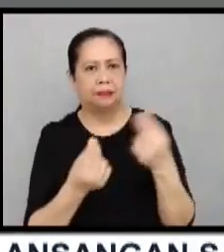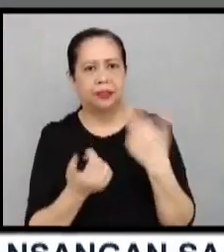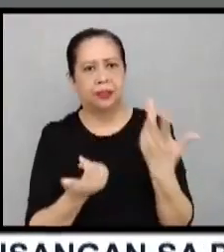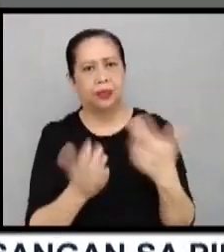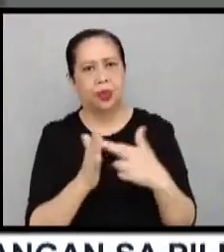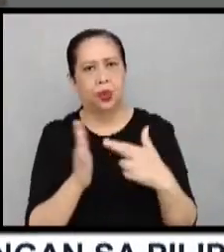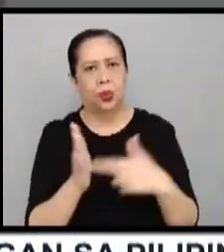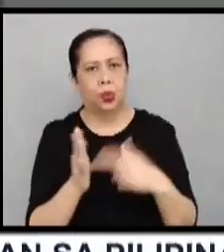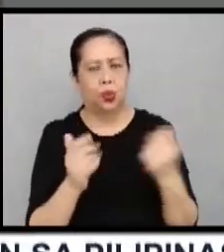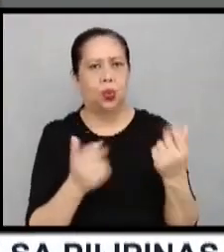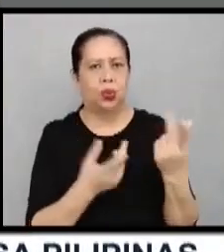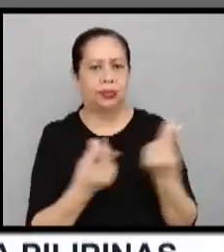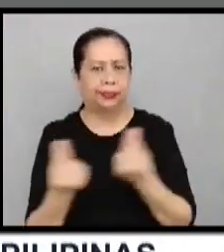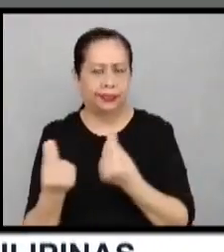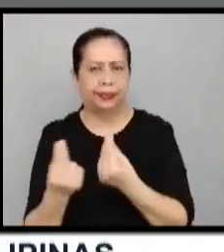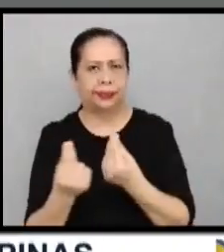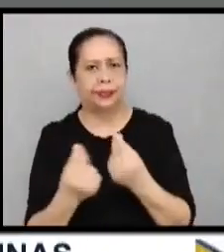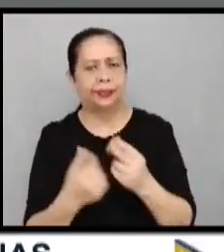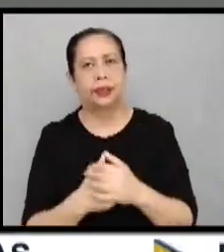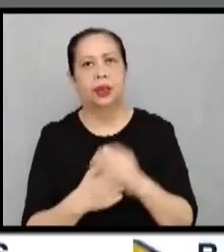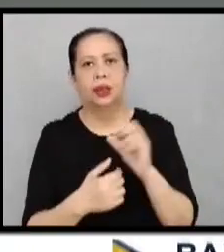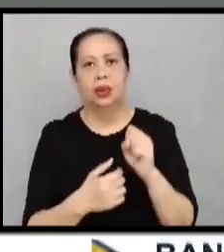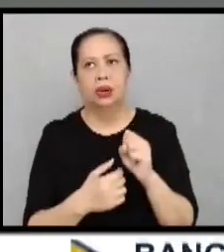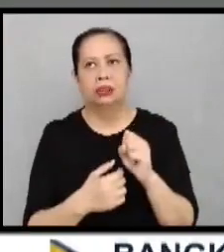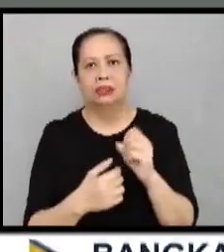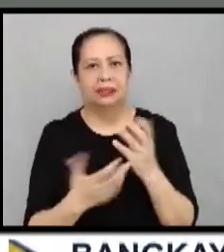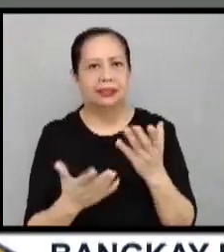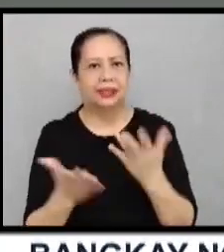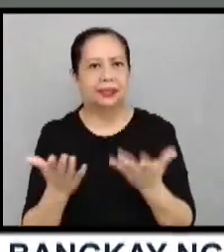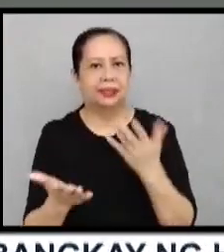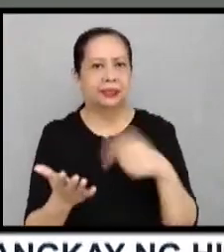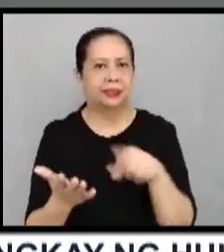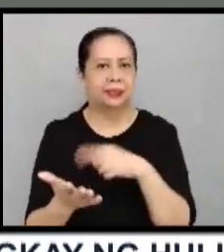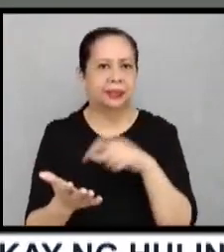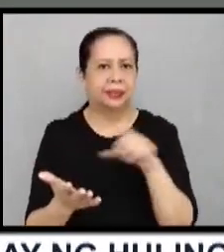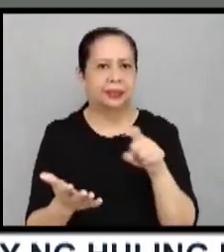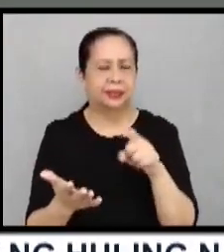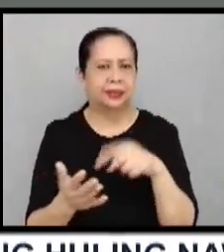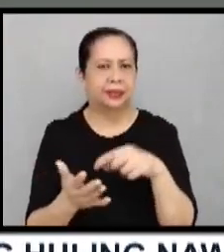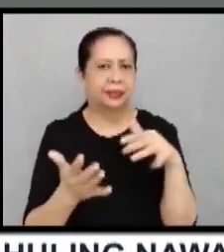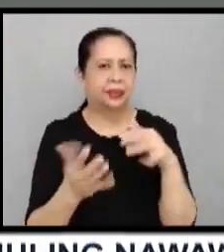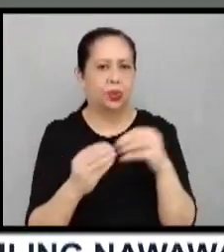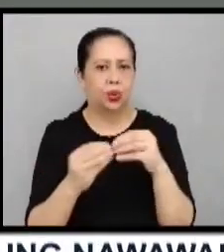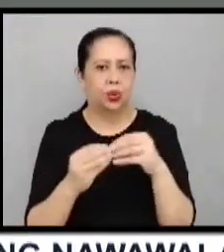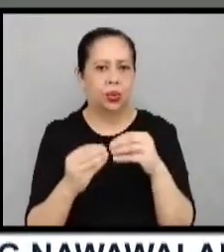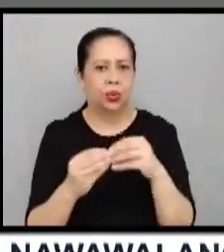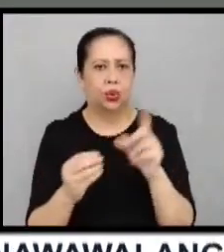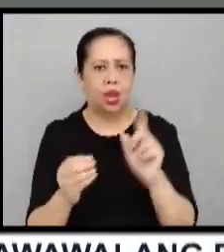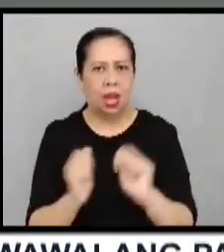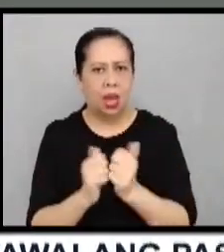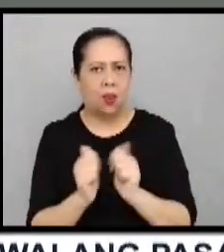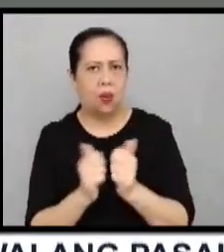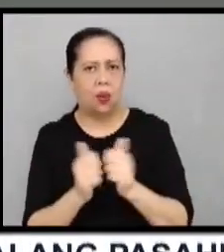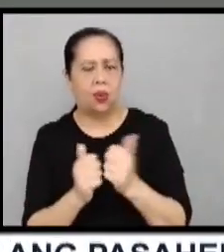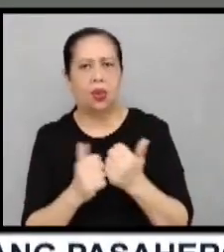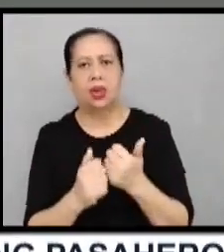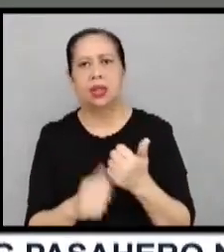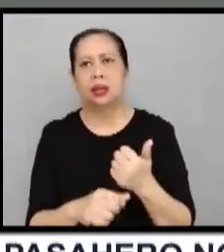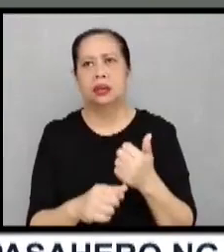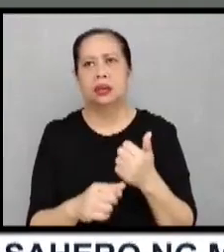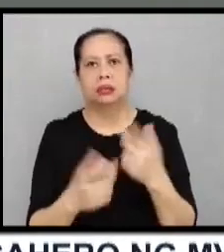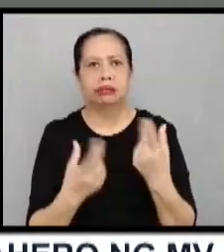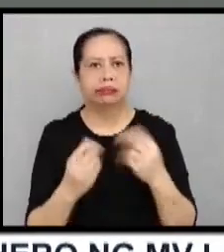ganyang practices, no? Kaya nga lang siguro dapat nating pag-aralan mabuti kung how we will implement it, no?